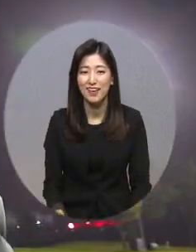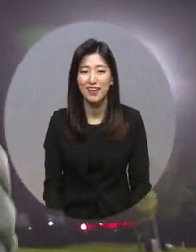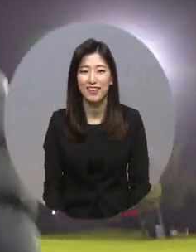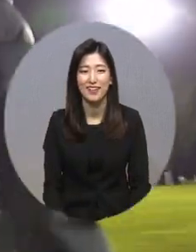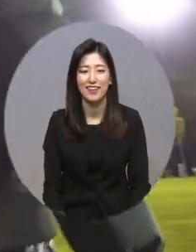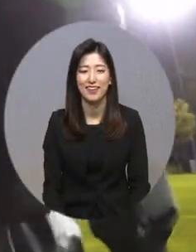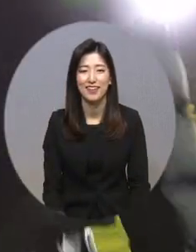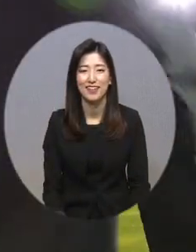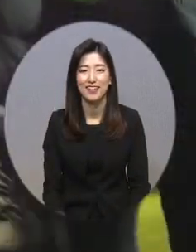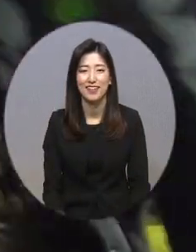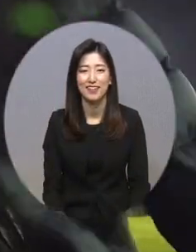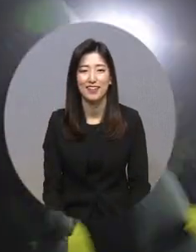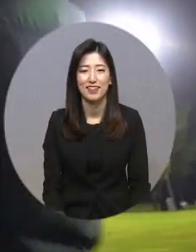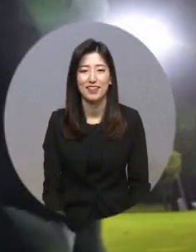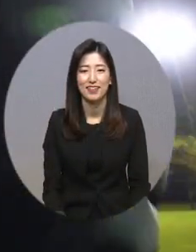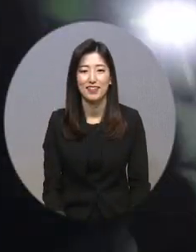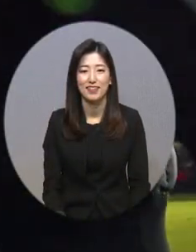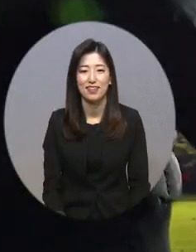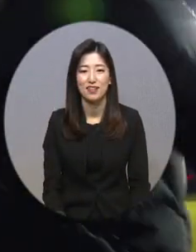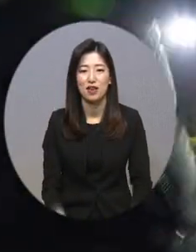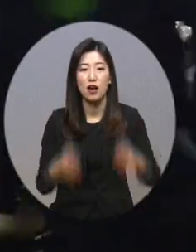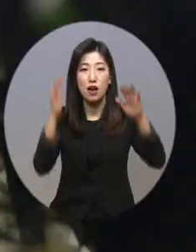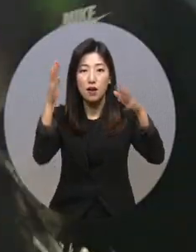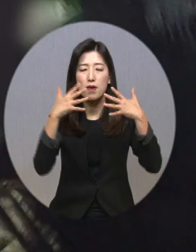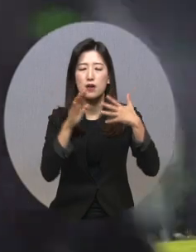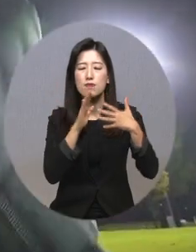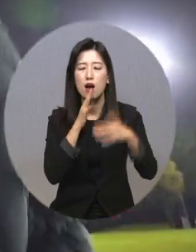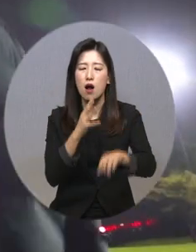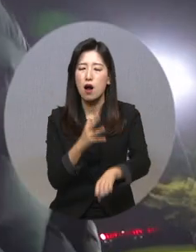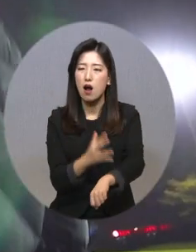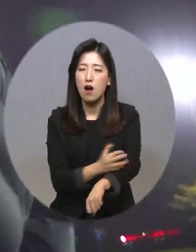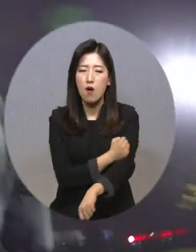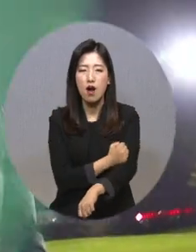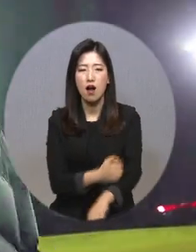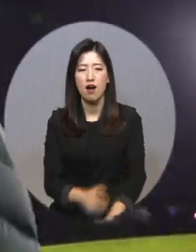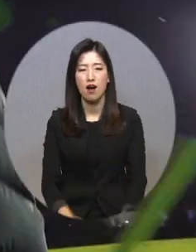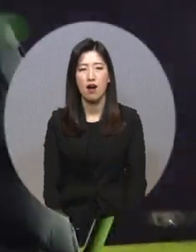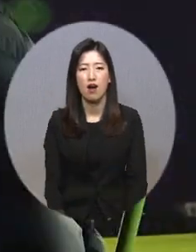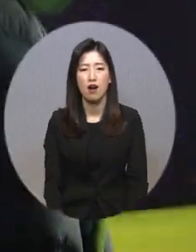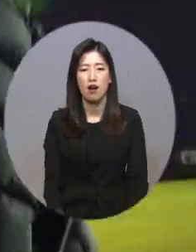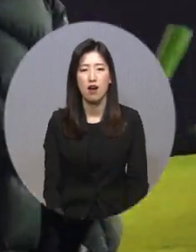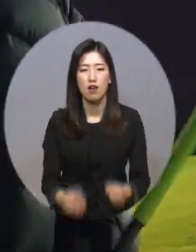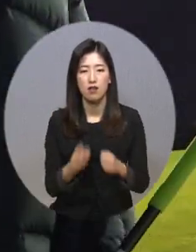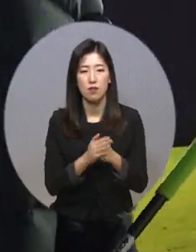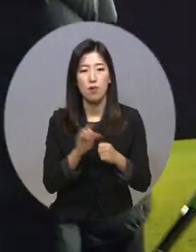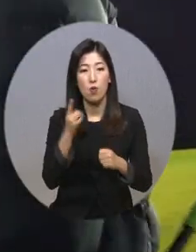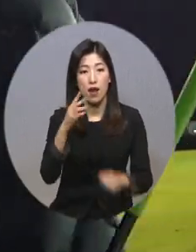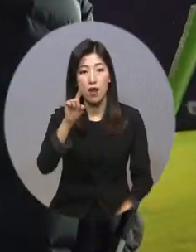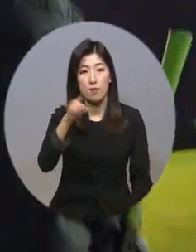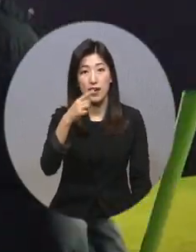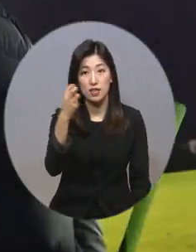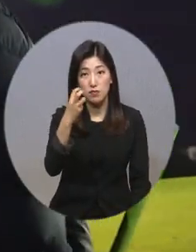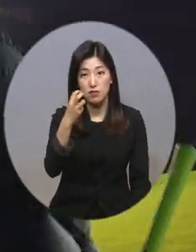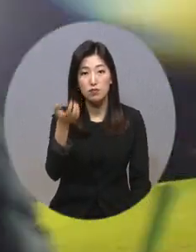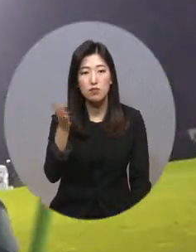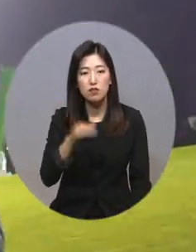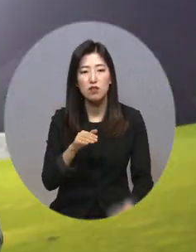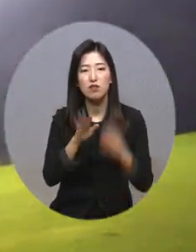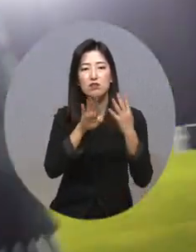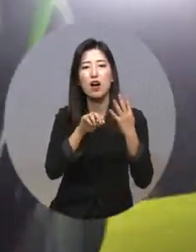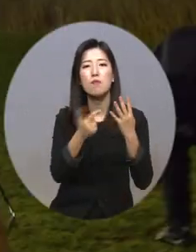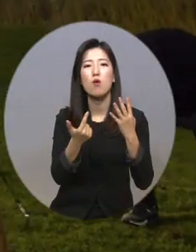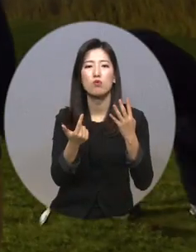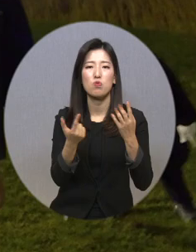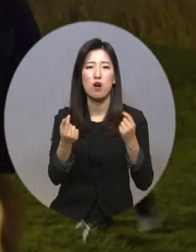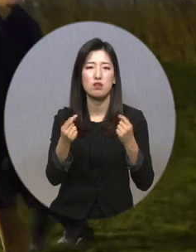허 가 아래 숫자가 아닌 뭘 알아 믿어 부케 점 실내 사본 아이언 친구예요 초